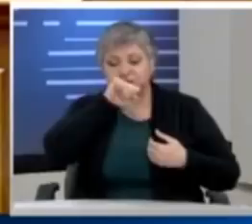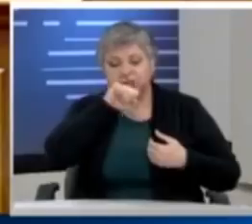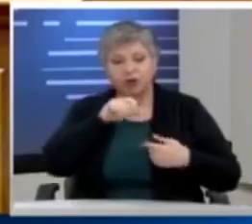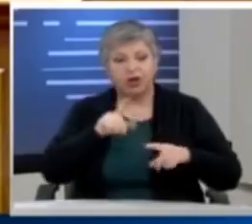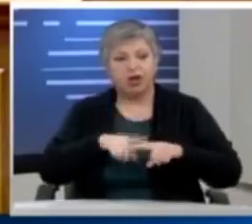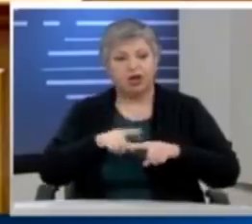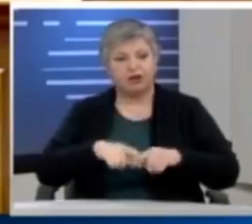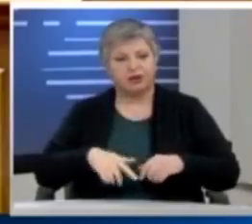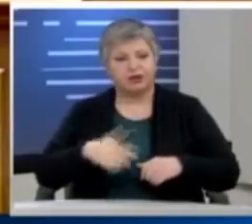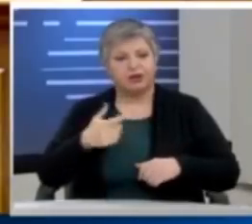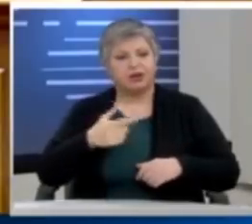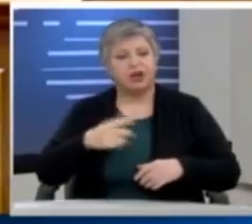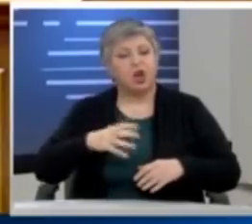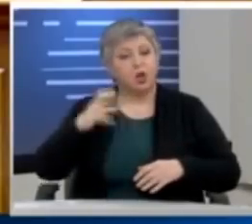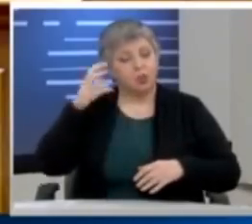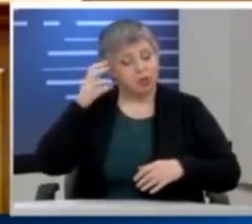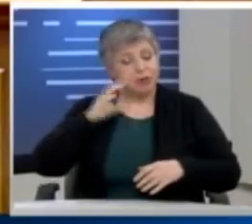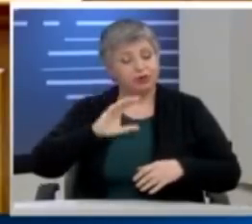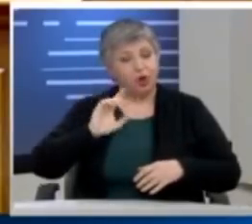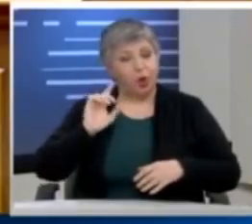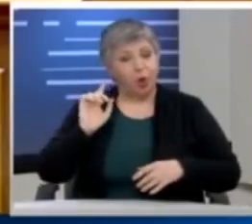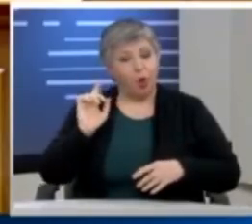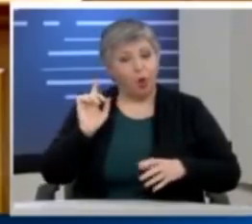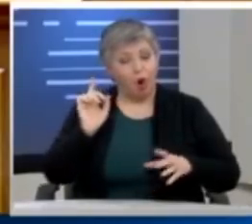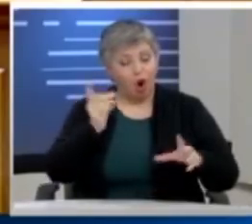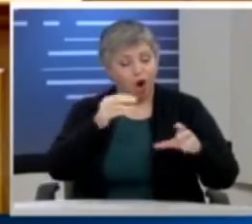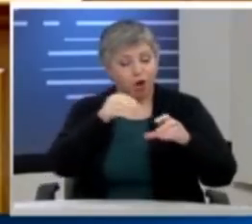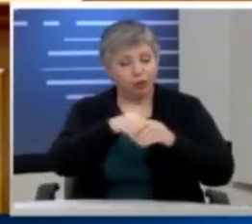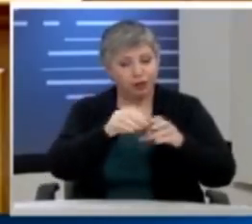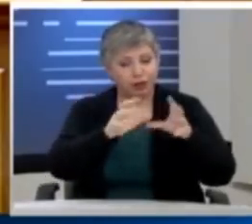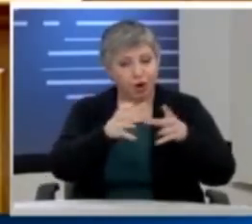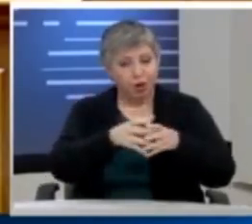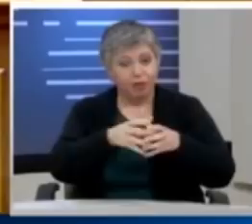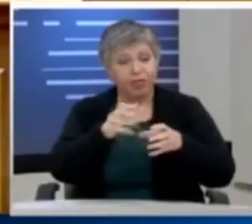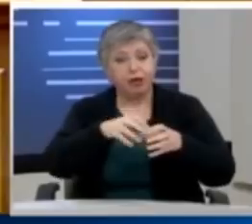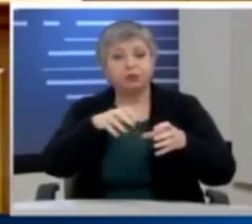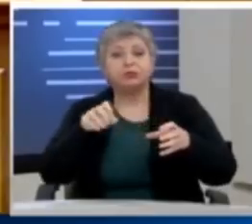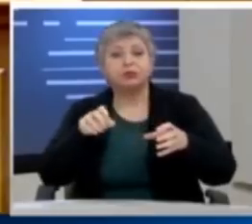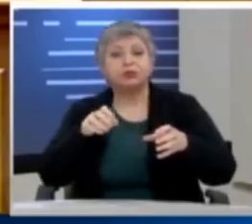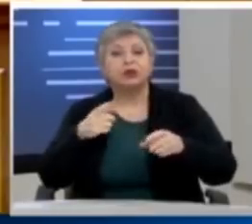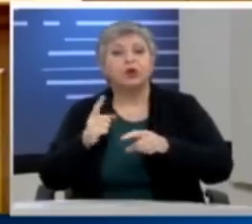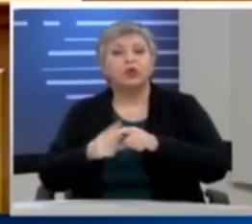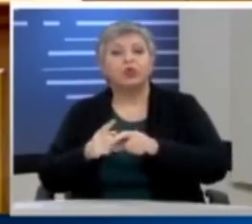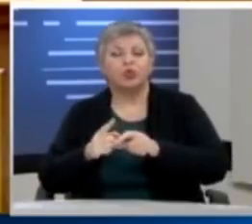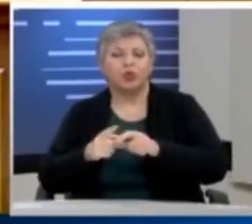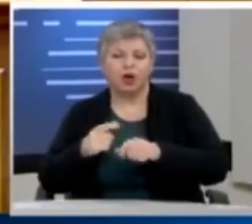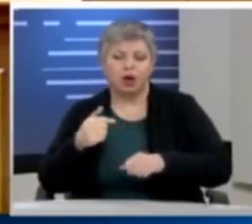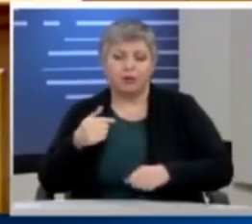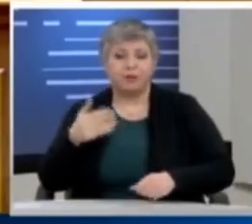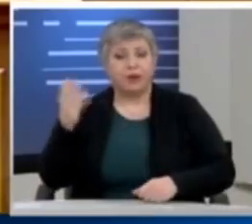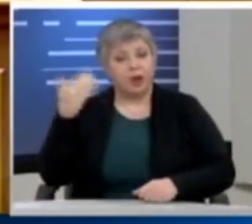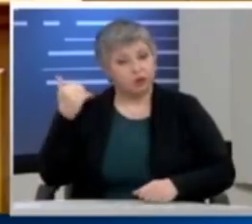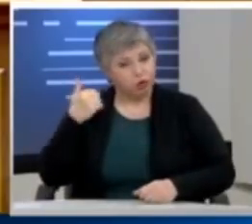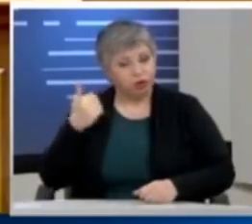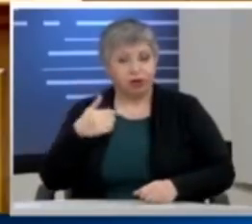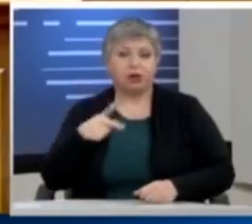γνωστό «όλοι πλην λακεδαιμονίων». Η Αλέκα Παπαρίγα, η οποία ως Γενικός Γραμματέας της Κεντρικής Επιτροπής